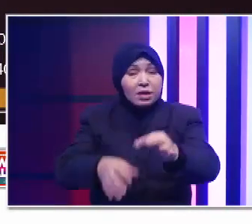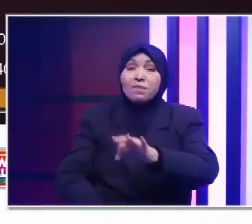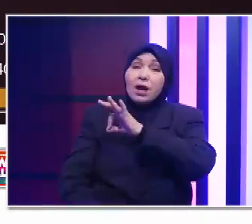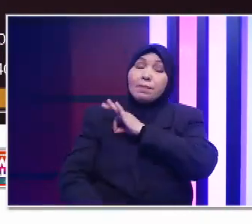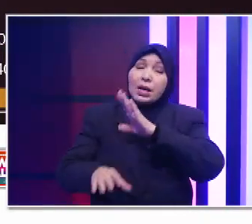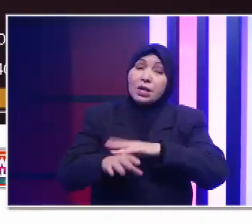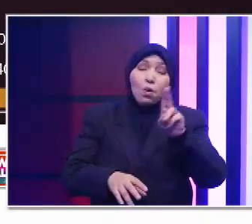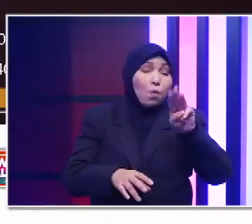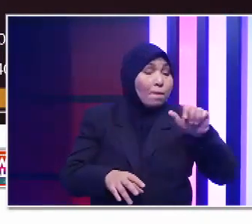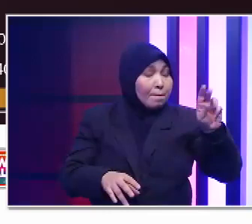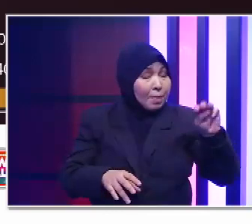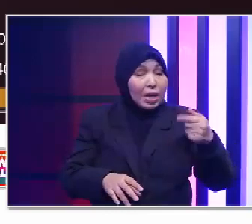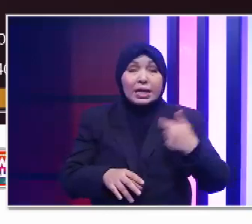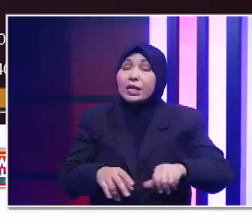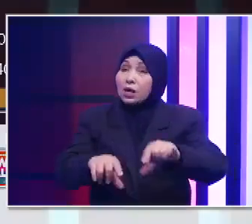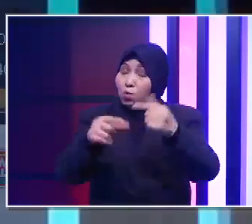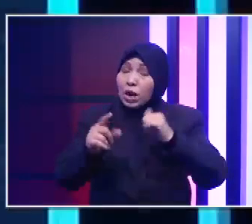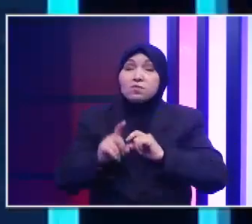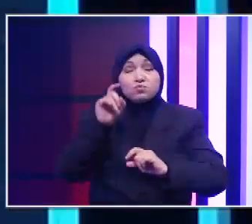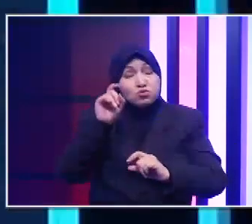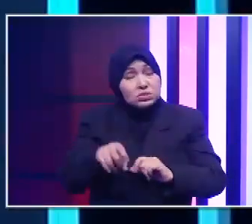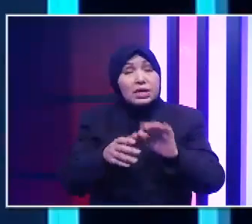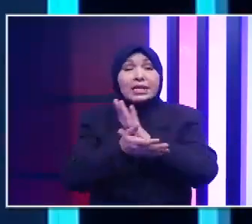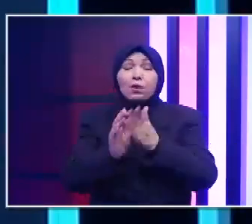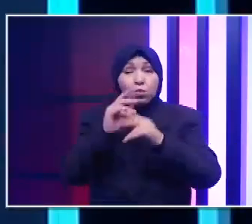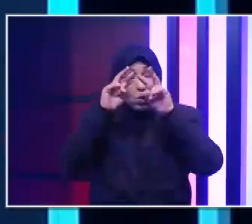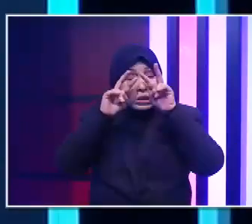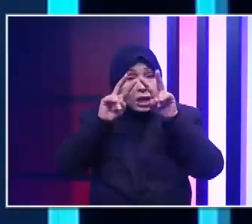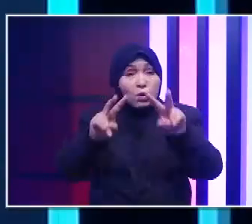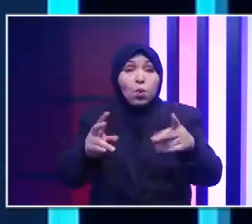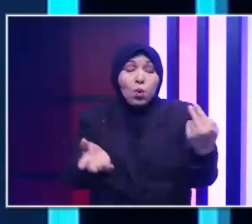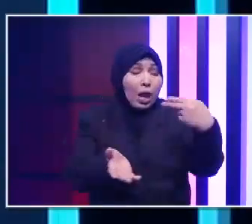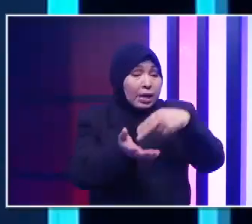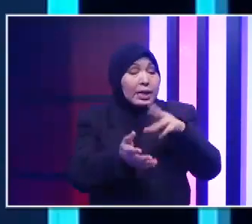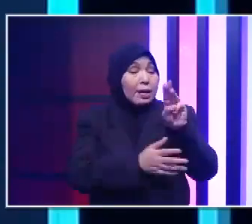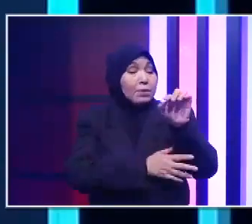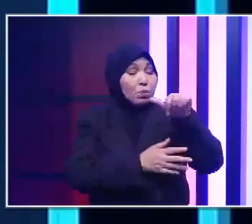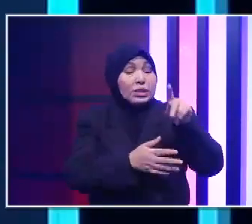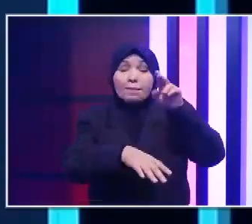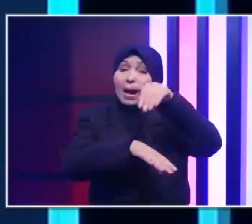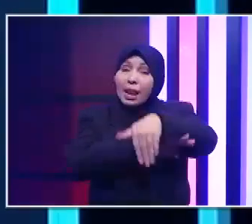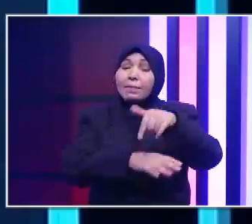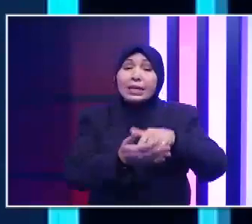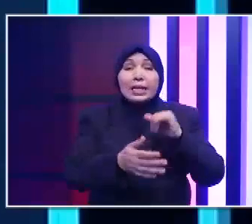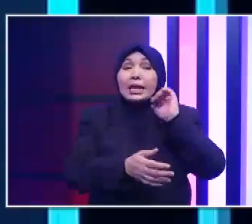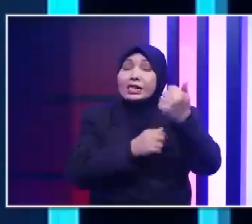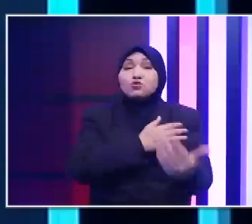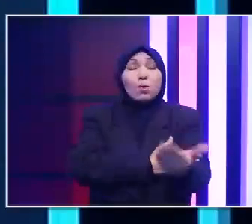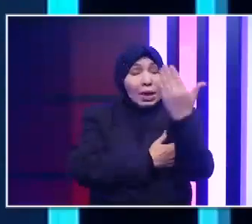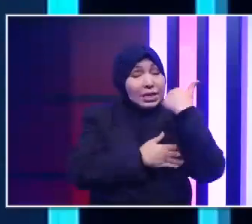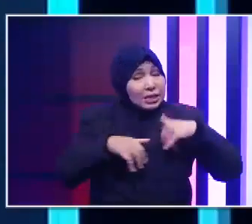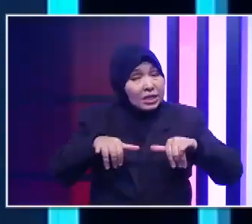Omah al-quran Insya Allah pastinya dan jangan lupa juga untuk saksikan ulangan Michael lantai malam ini dan juga esok pagi